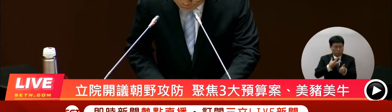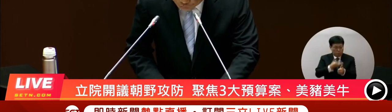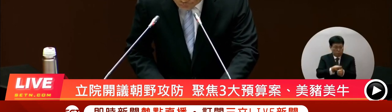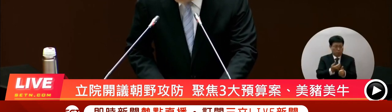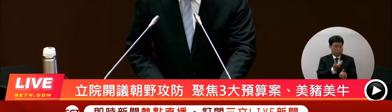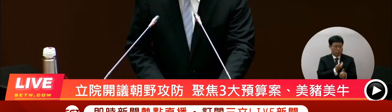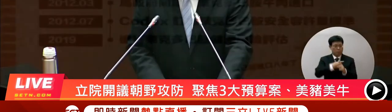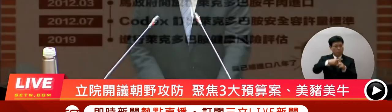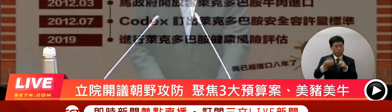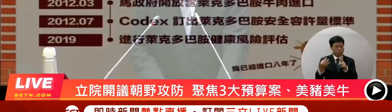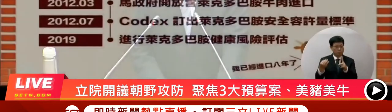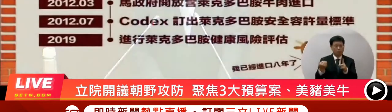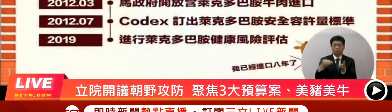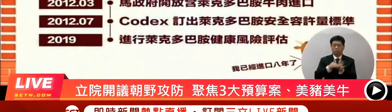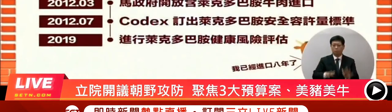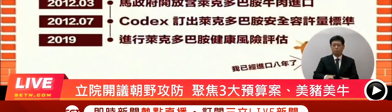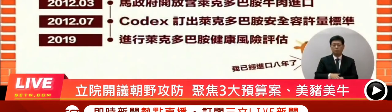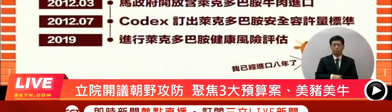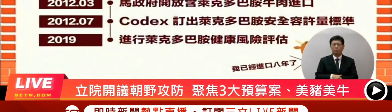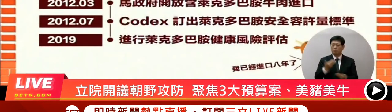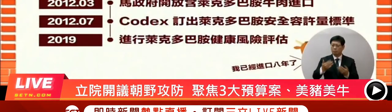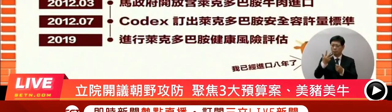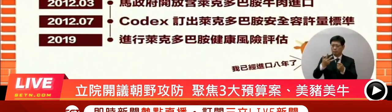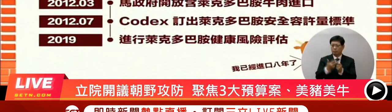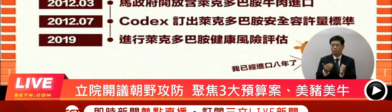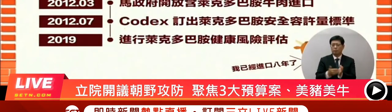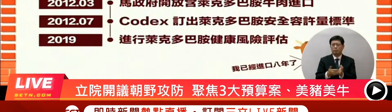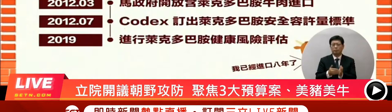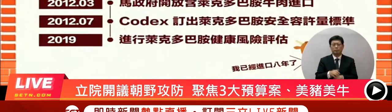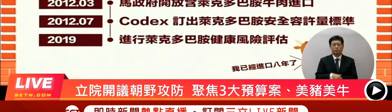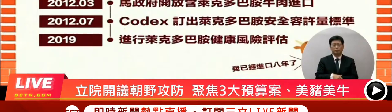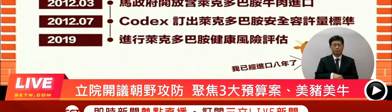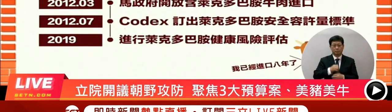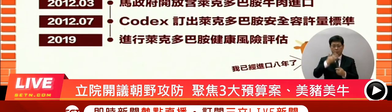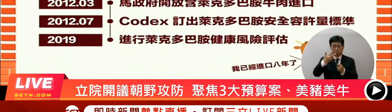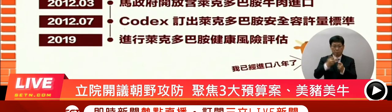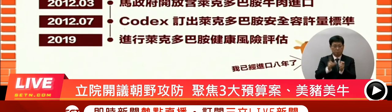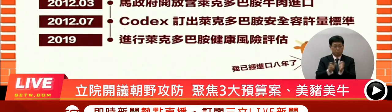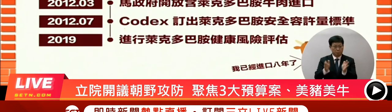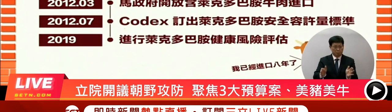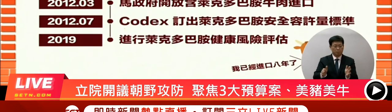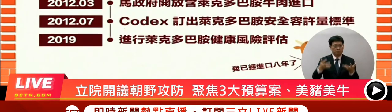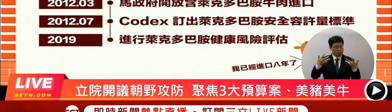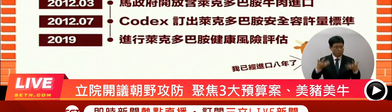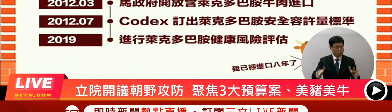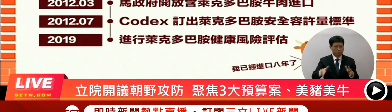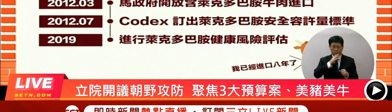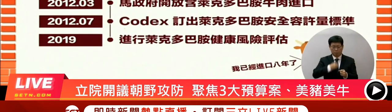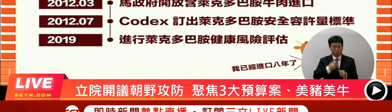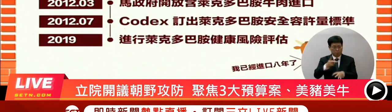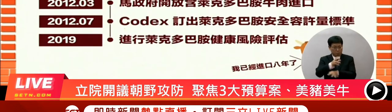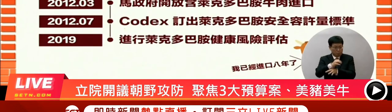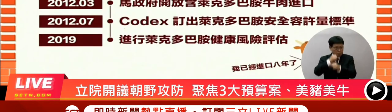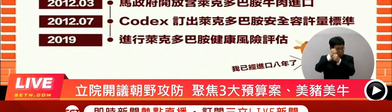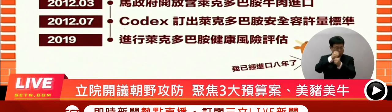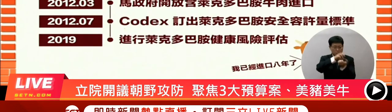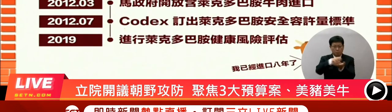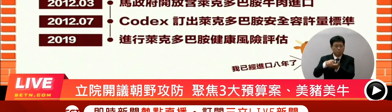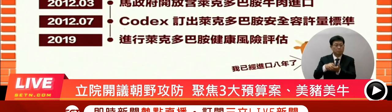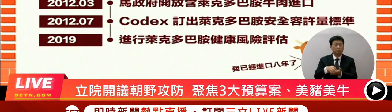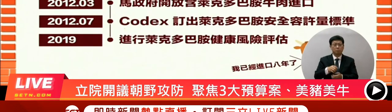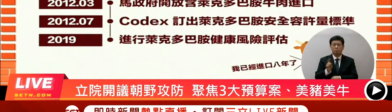标准，到现在已经8年。这8年间，有相当多的科学证据证